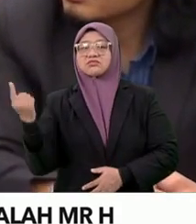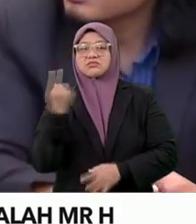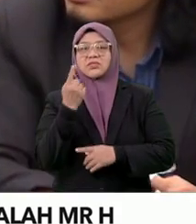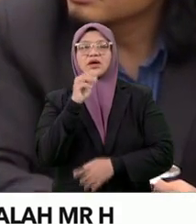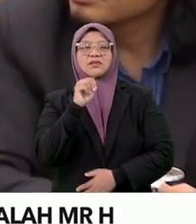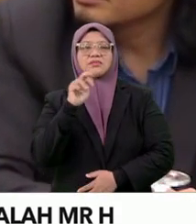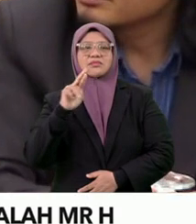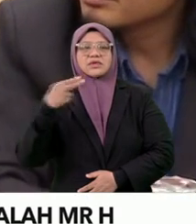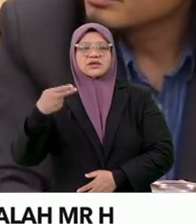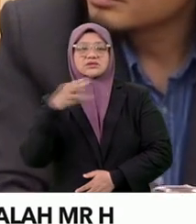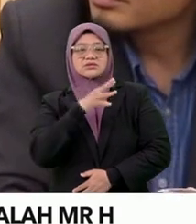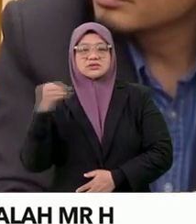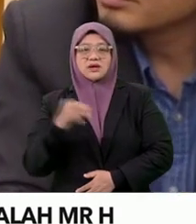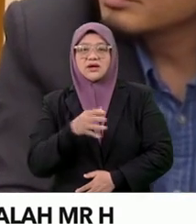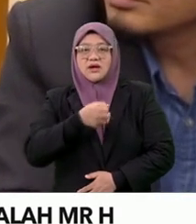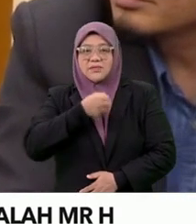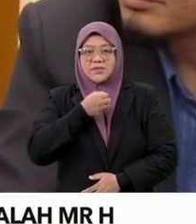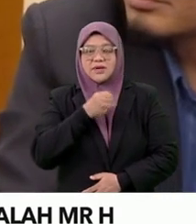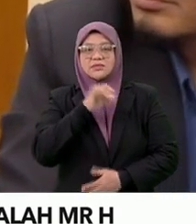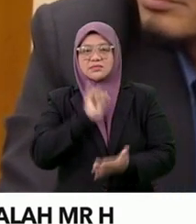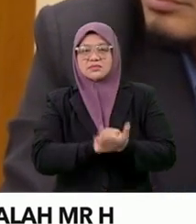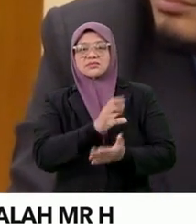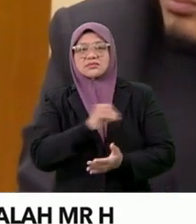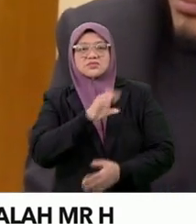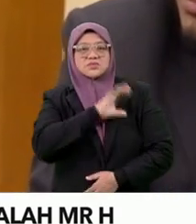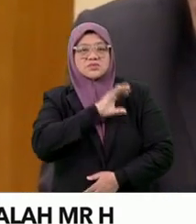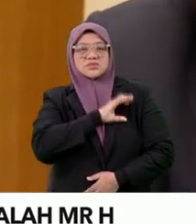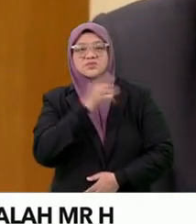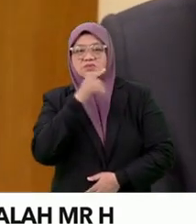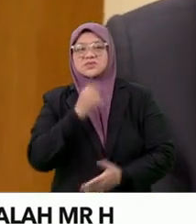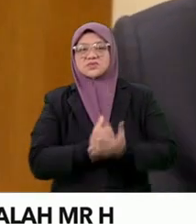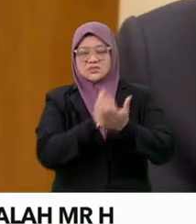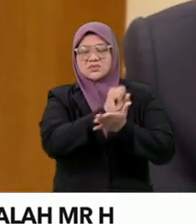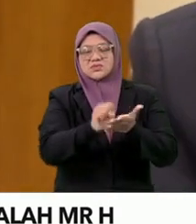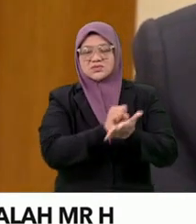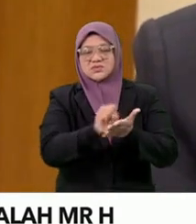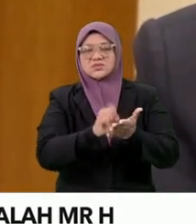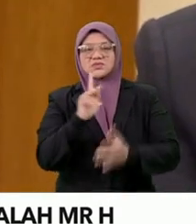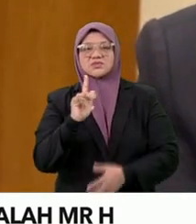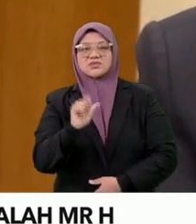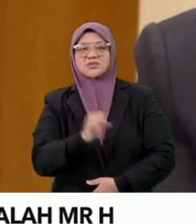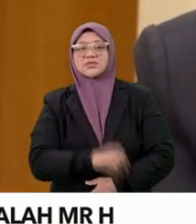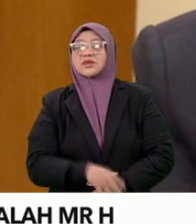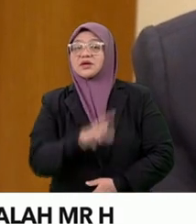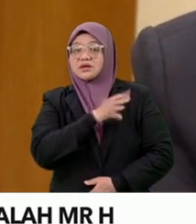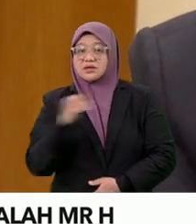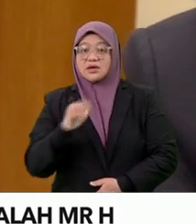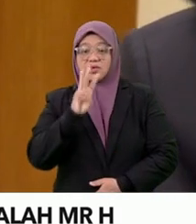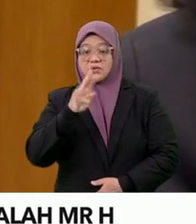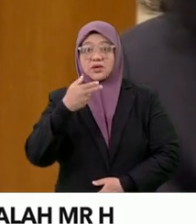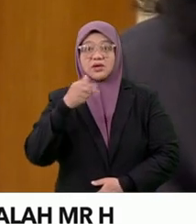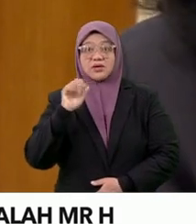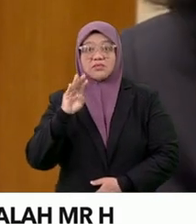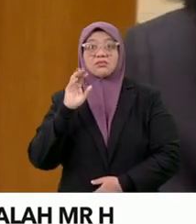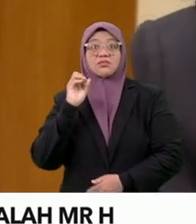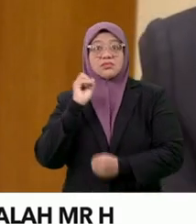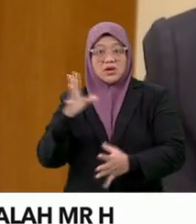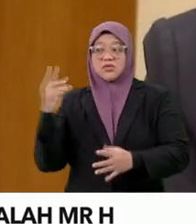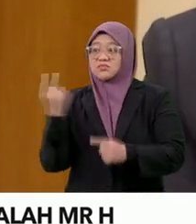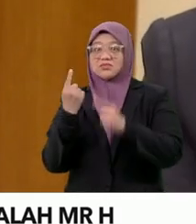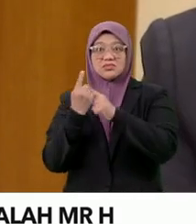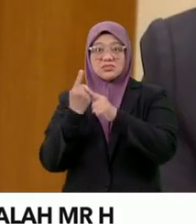h dalam rakaman percakapannya dengan pihak polis bagi membantu siasatan kes itu katanya waha mengesahkan individu yang didakwa